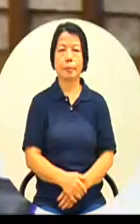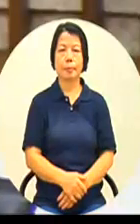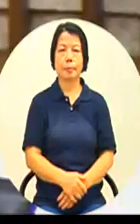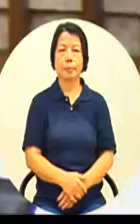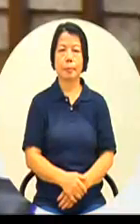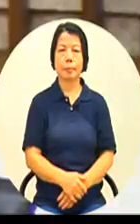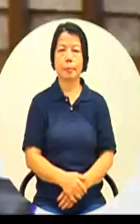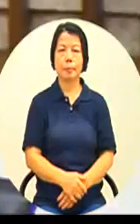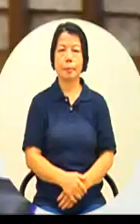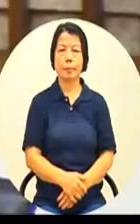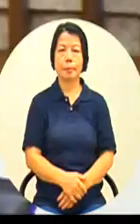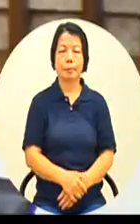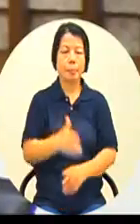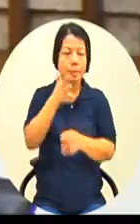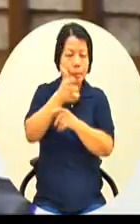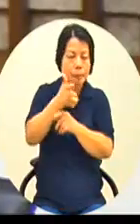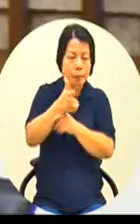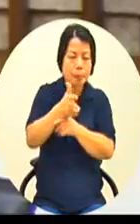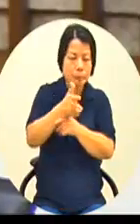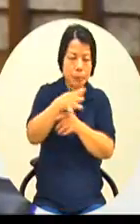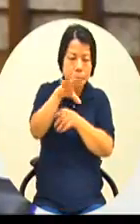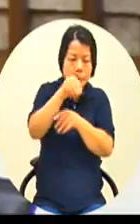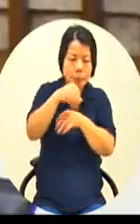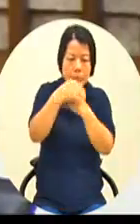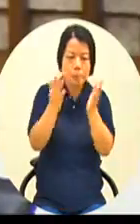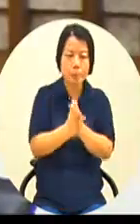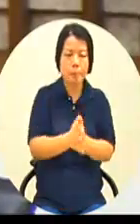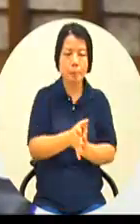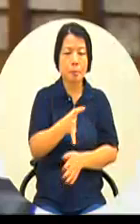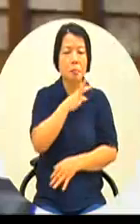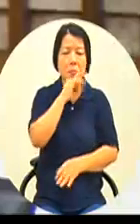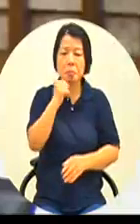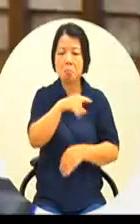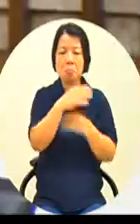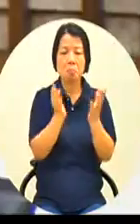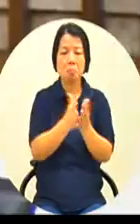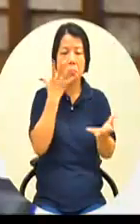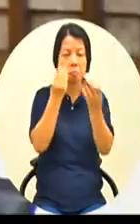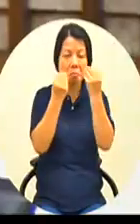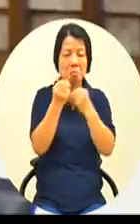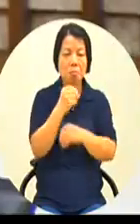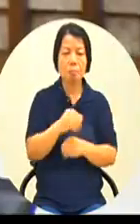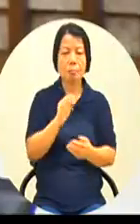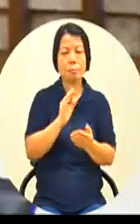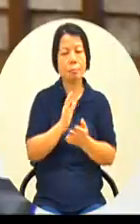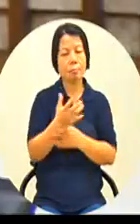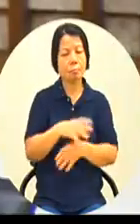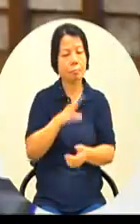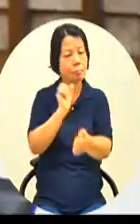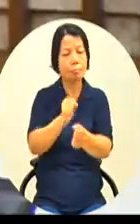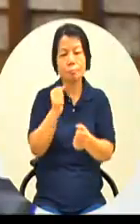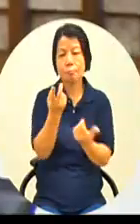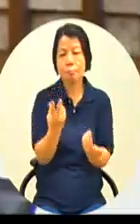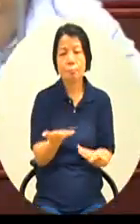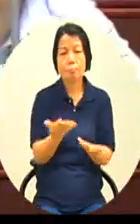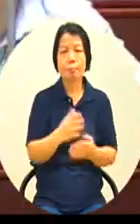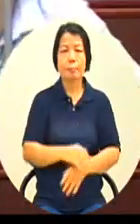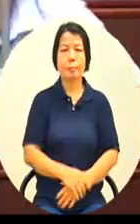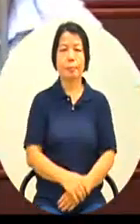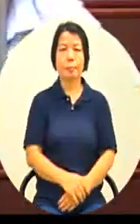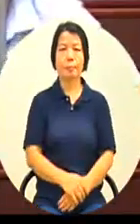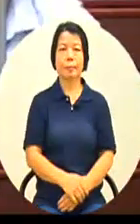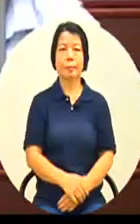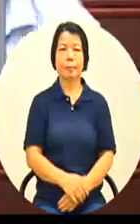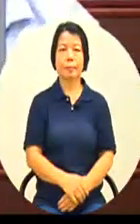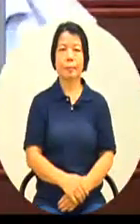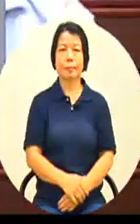能斩的边境哦，啊，要安怎抓查啦？怪贵啊！来，局长来， 请局长。 有些郑议员吼，我甲郑议员说明